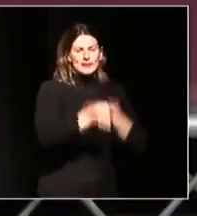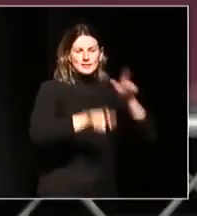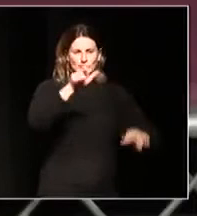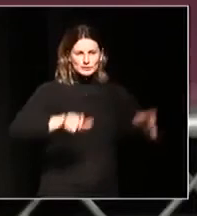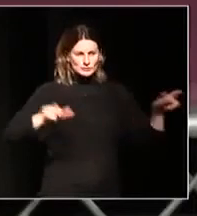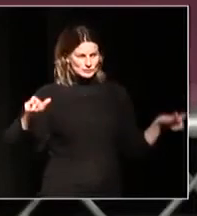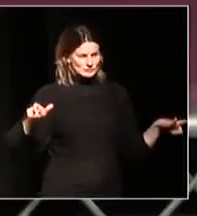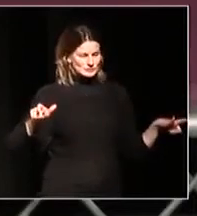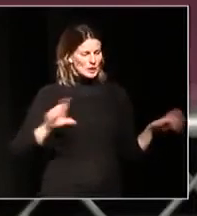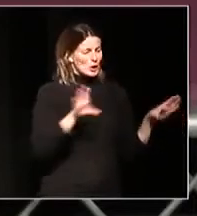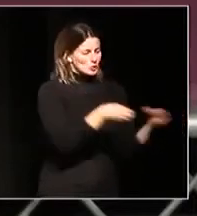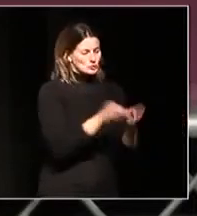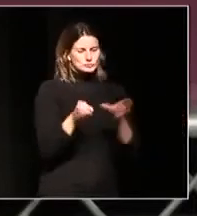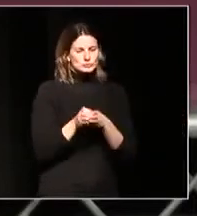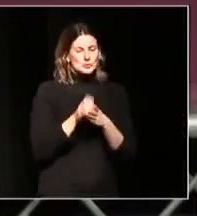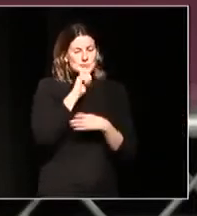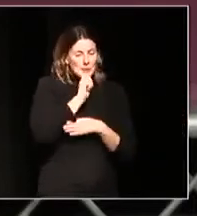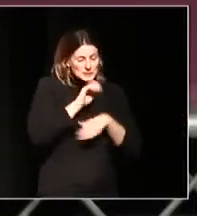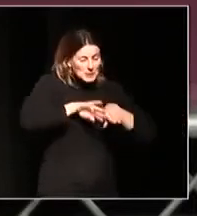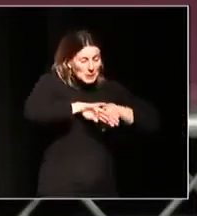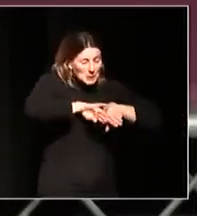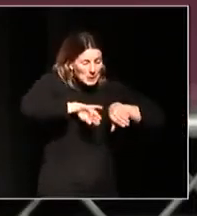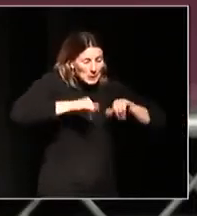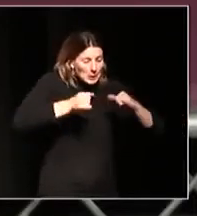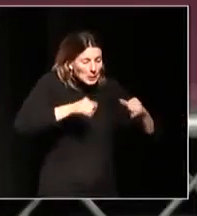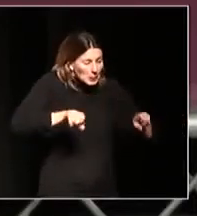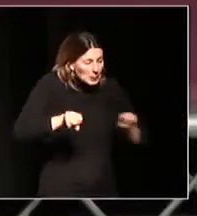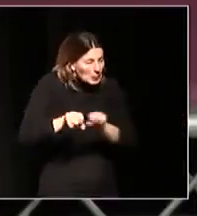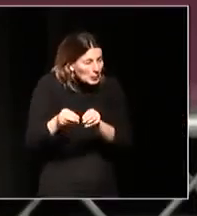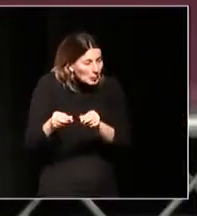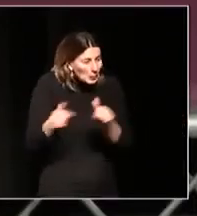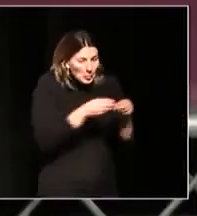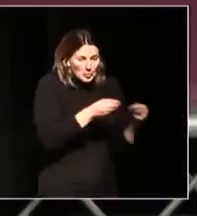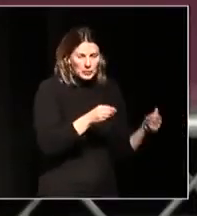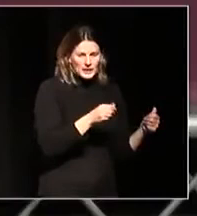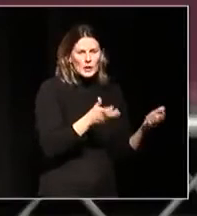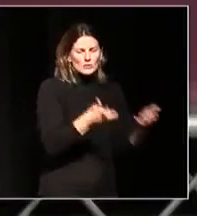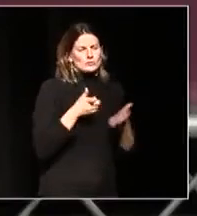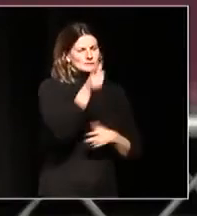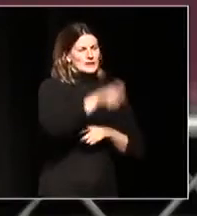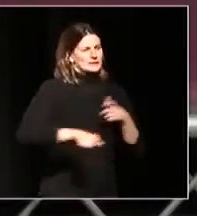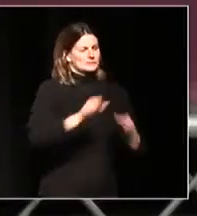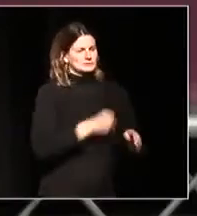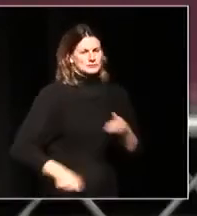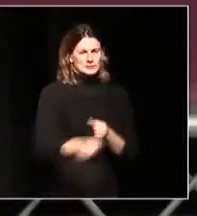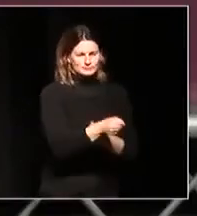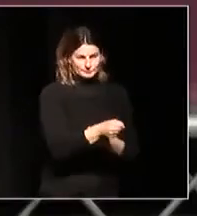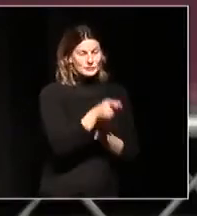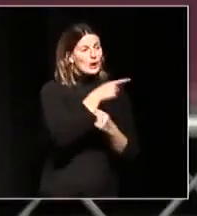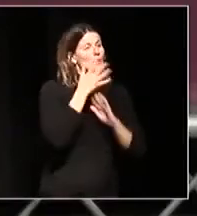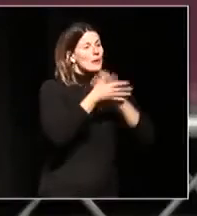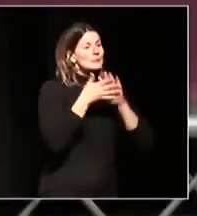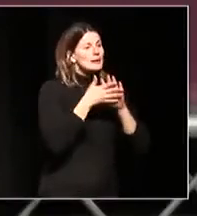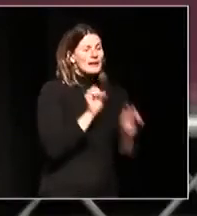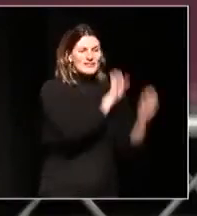Quan els vells blocs s'esquerden, guanya la gent. Quan parlem de blindar els drets socials,